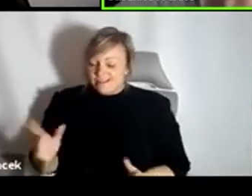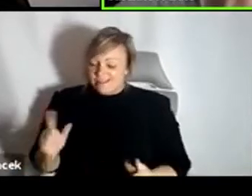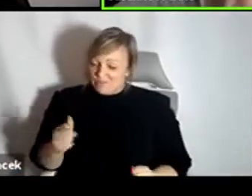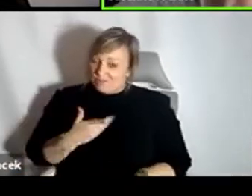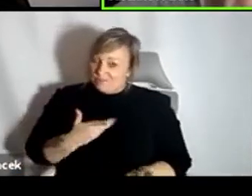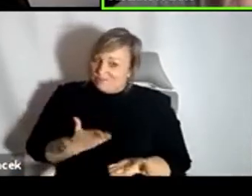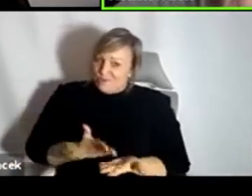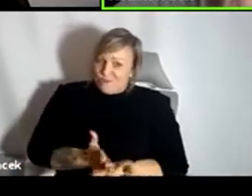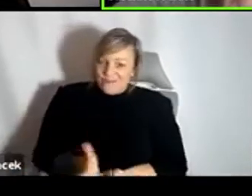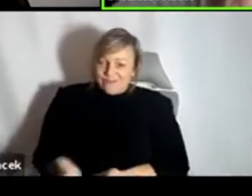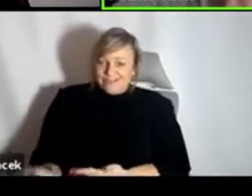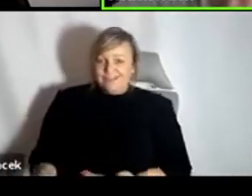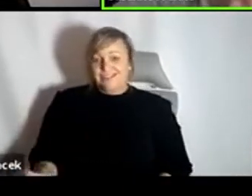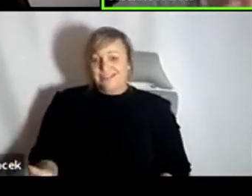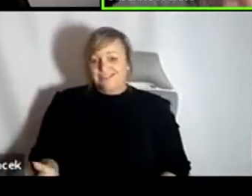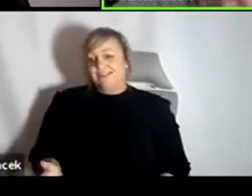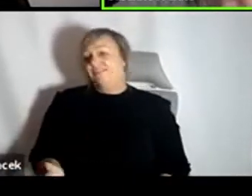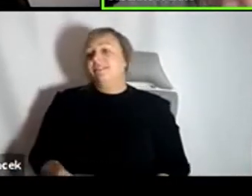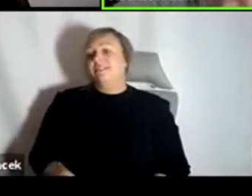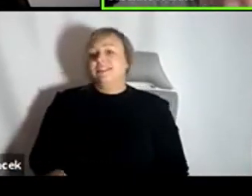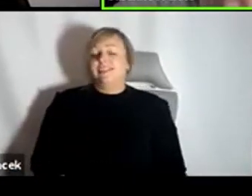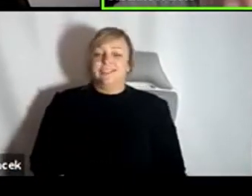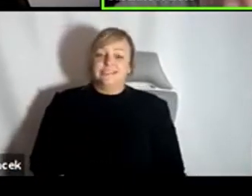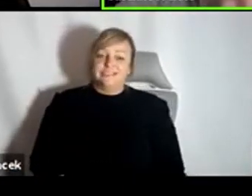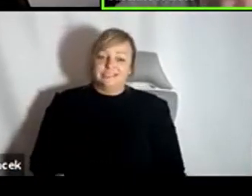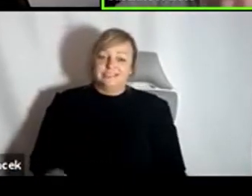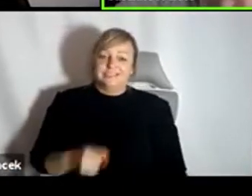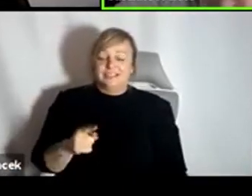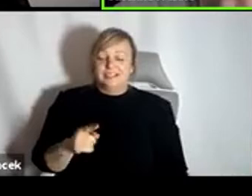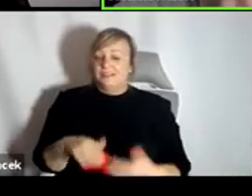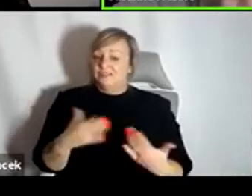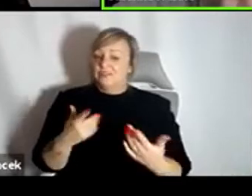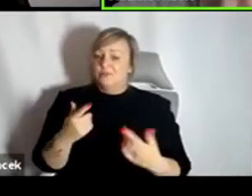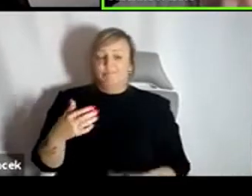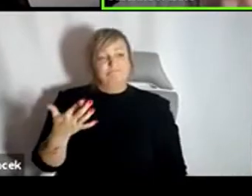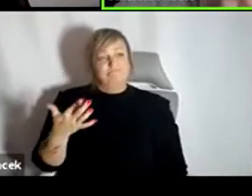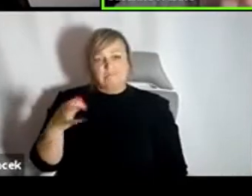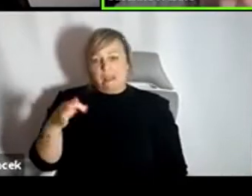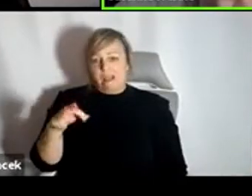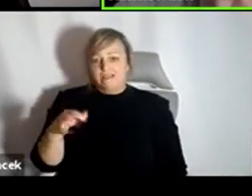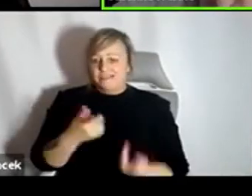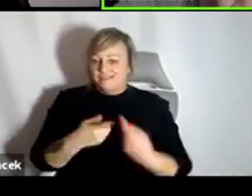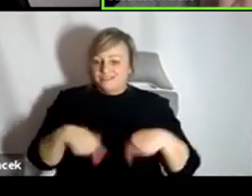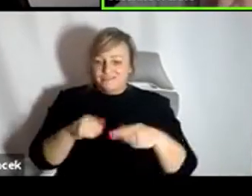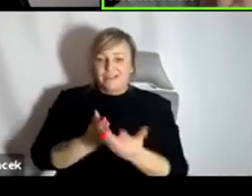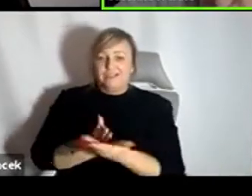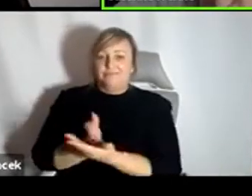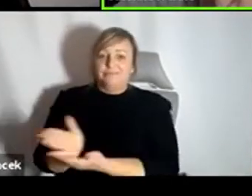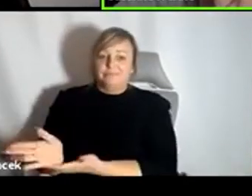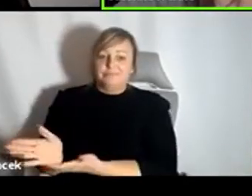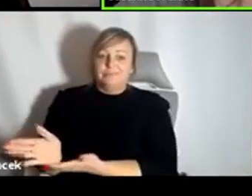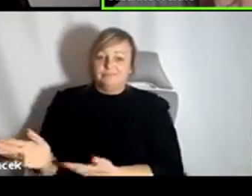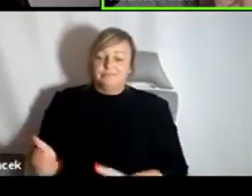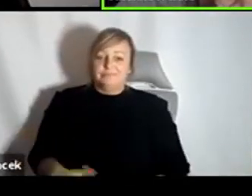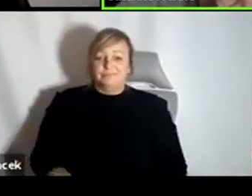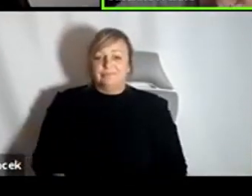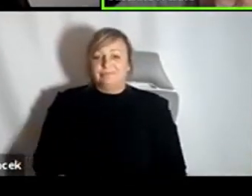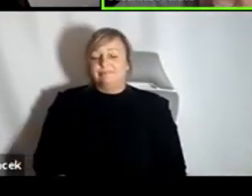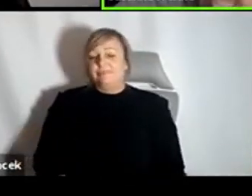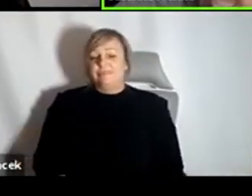Und das ist wahrscheinlich auch das Einzige, was in diesem Verein nachhaltig ist. Die Fanini ist seit